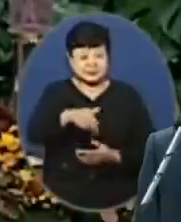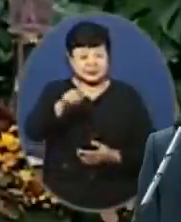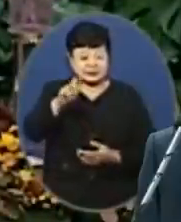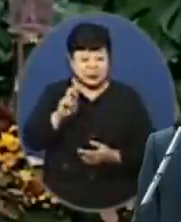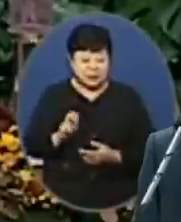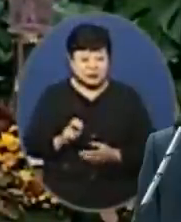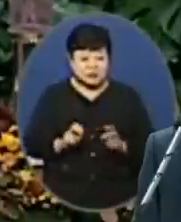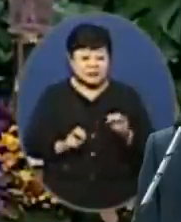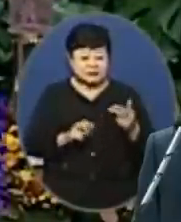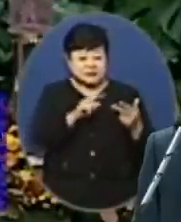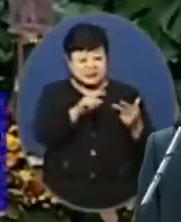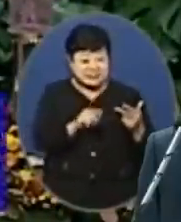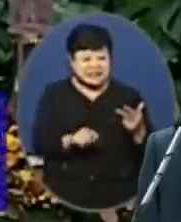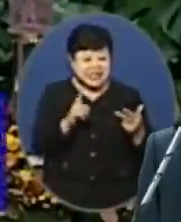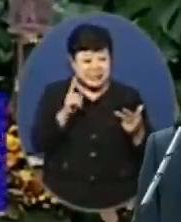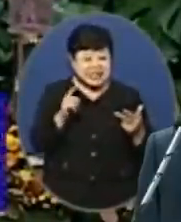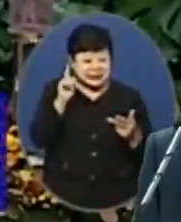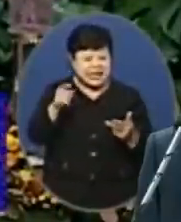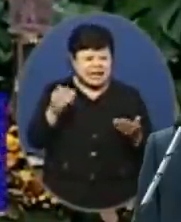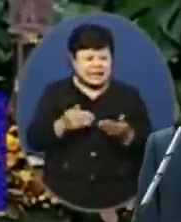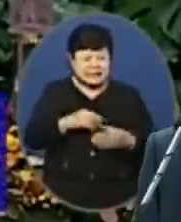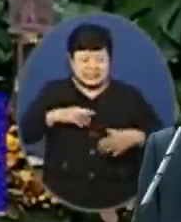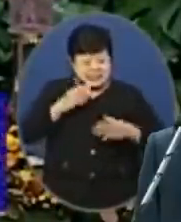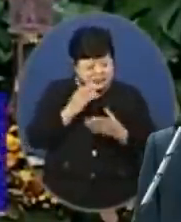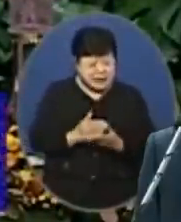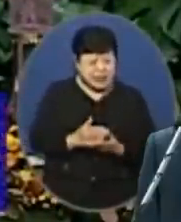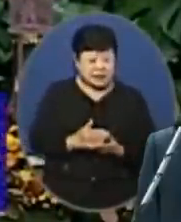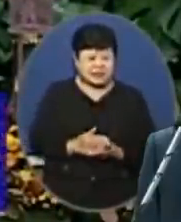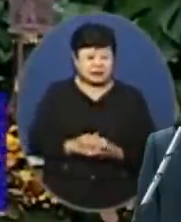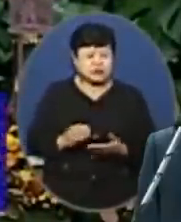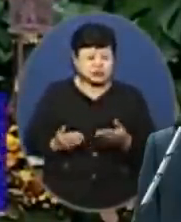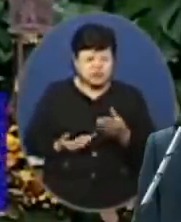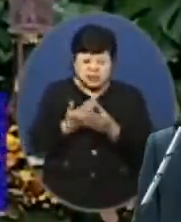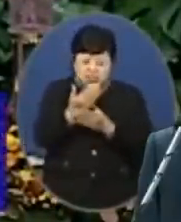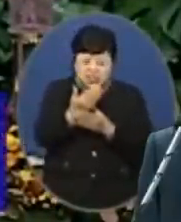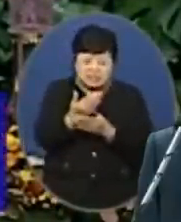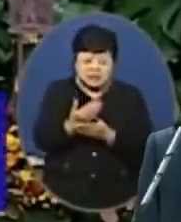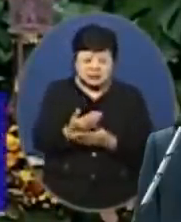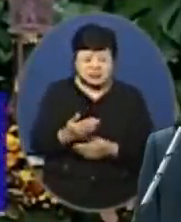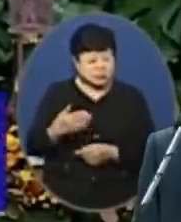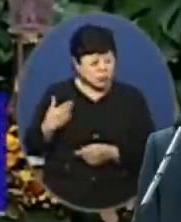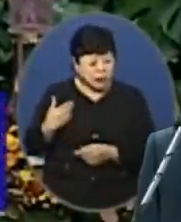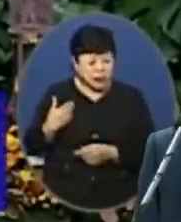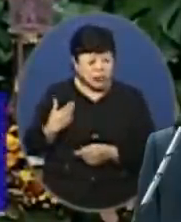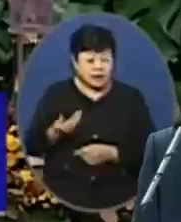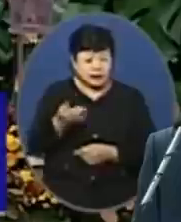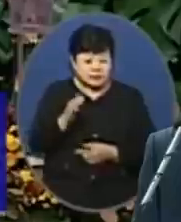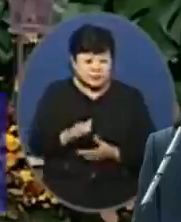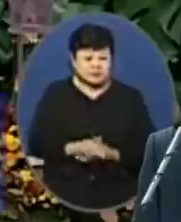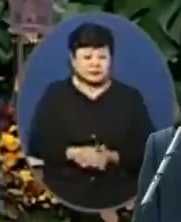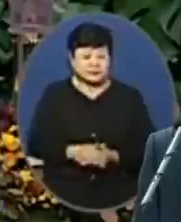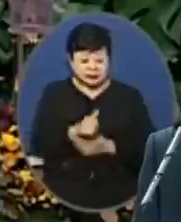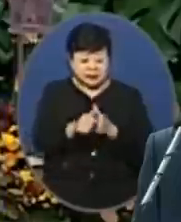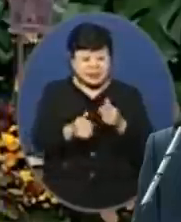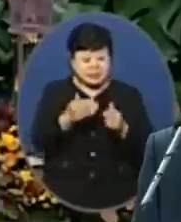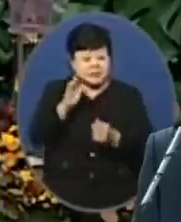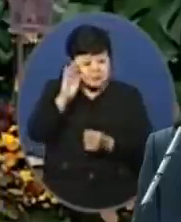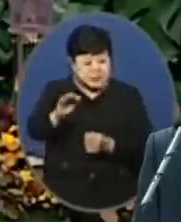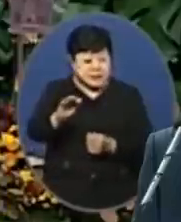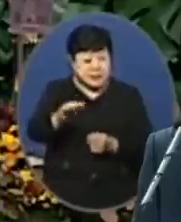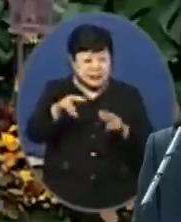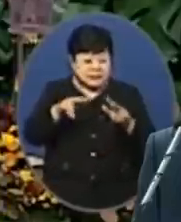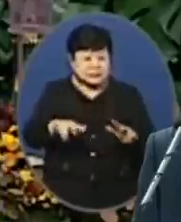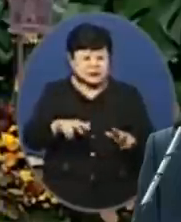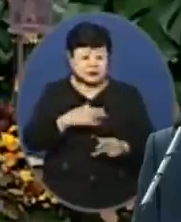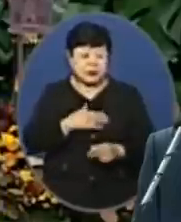27장 1절에 너는 내일 일을 자랑하지 말라. 하루 동안에 무슨 일이 일어날지 내가 알 수 없음이라. 하나님은 미래를